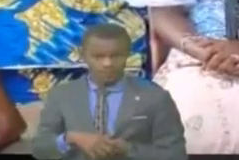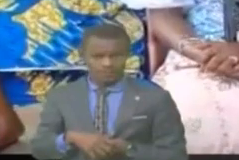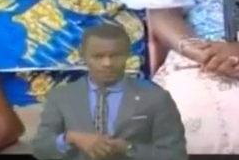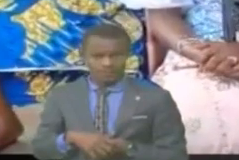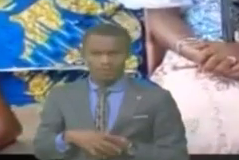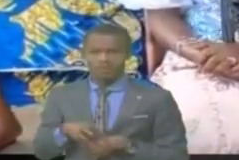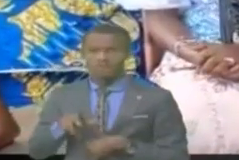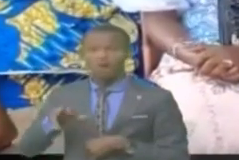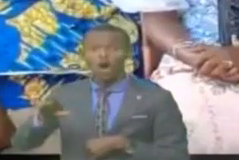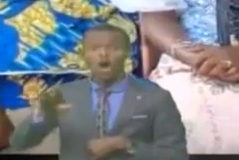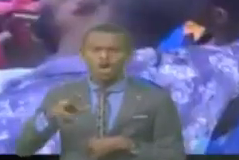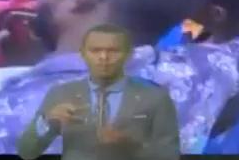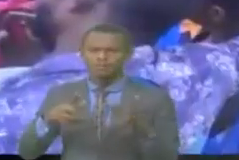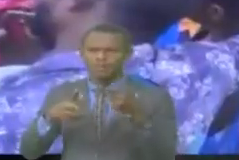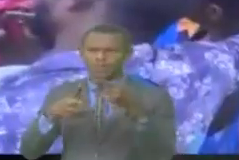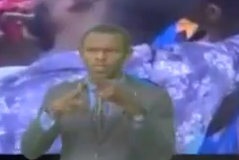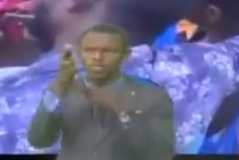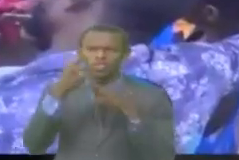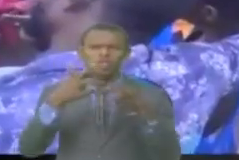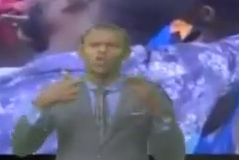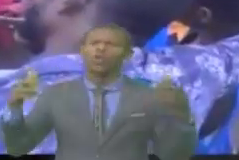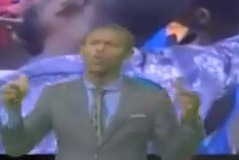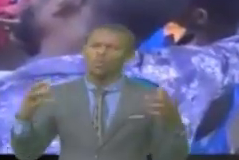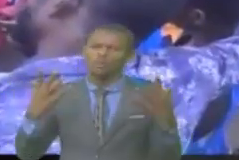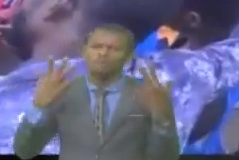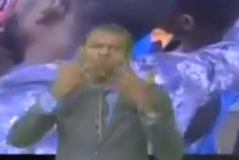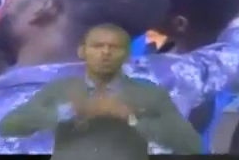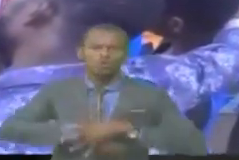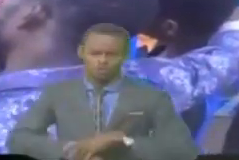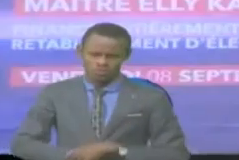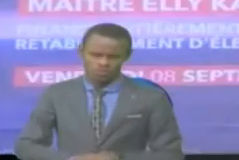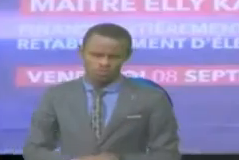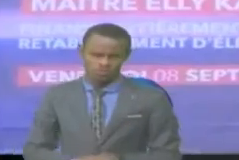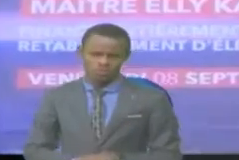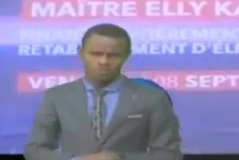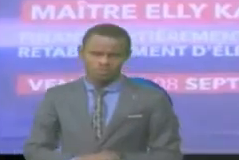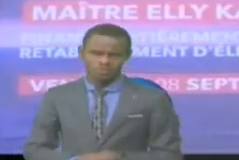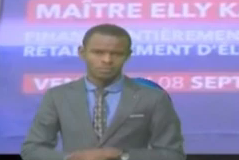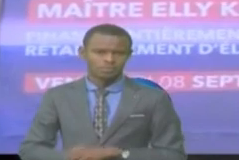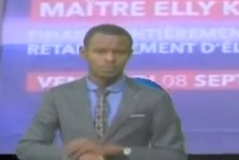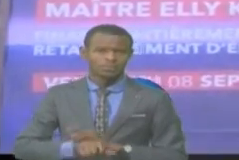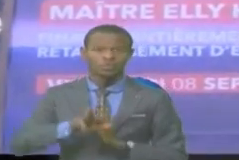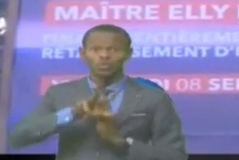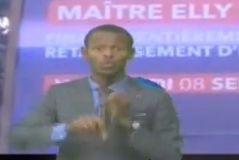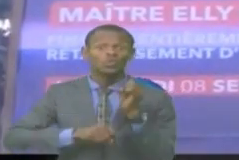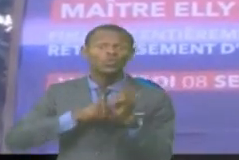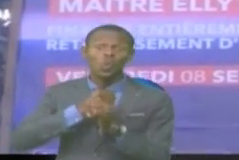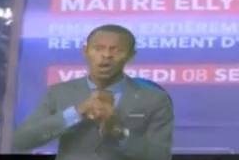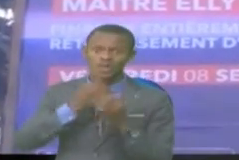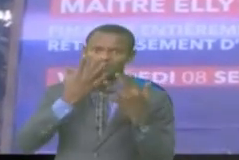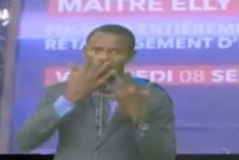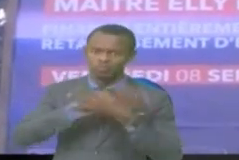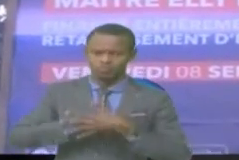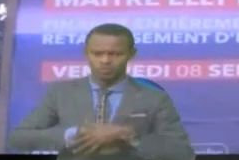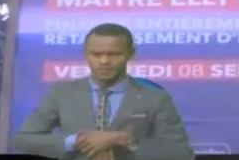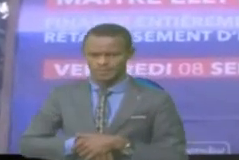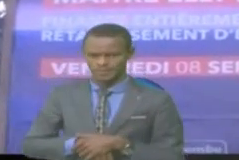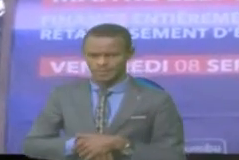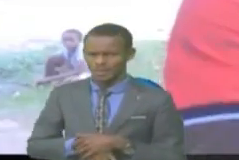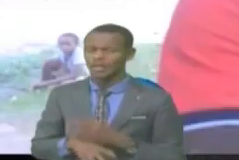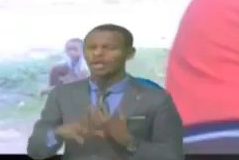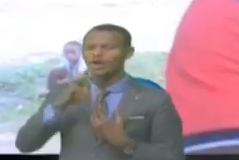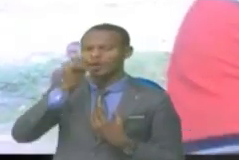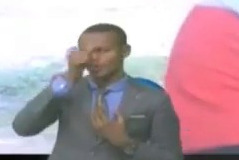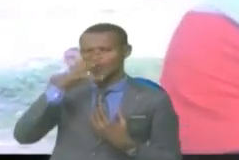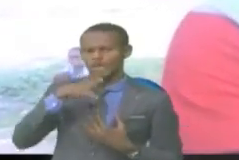emporté par des inciviques. Saisi de cette situation déplorable, Maître Eli Kayembe Moulaya, très connu pour ses actions